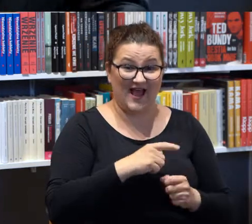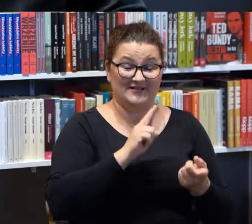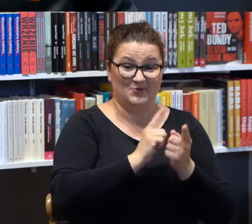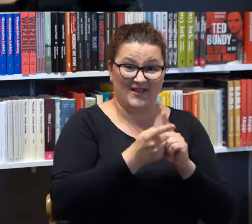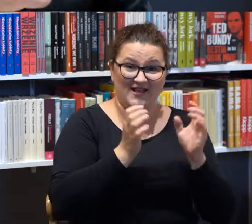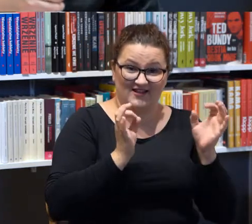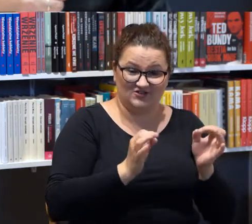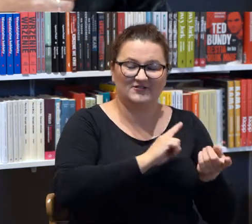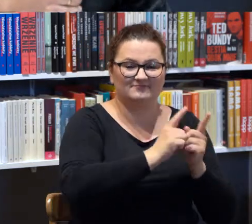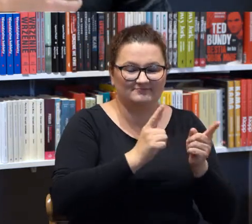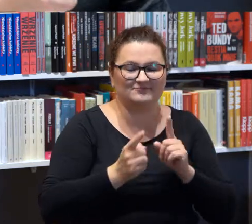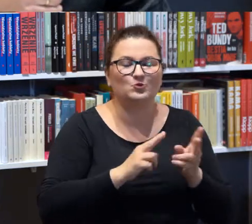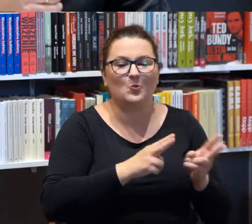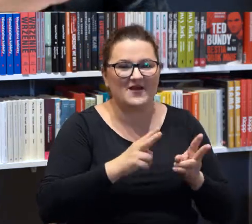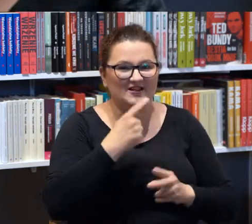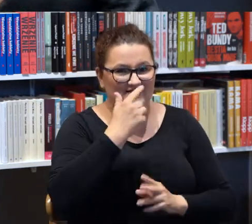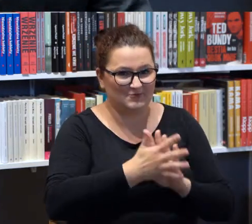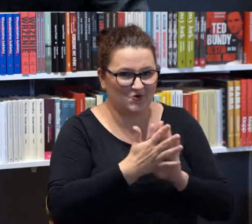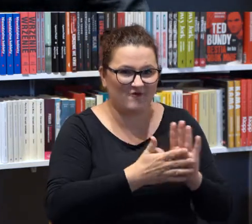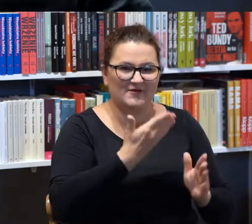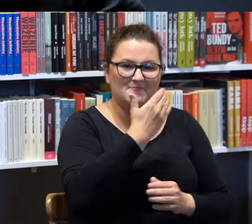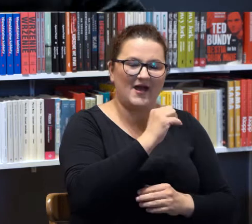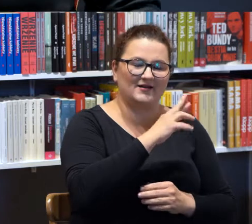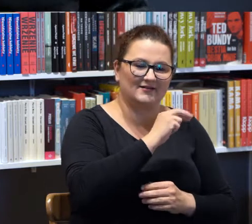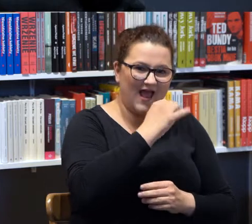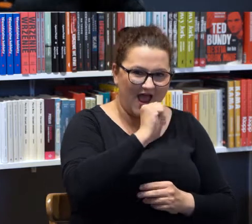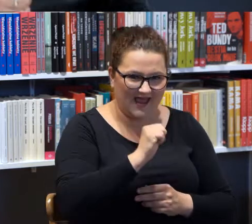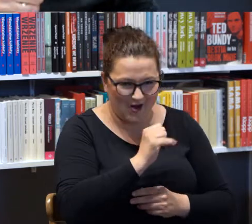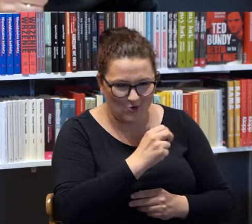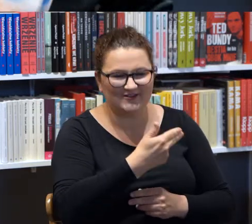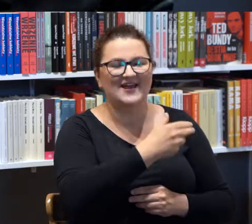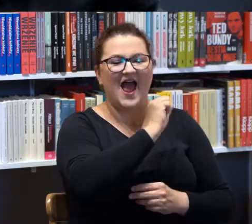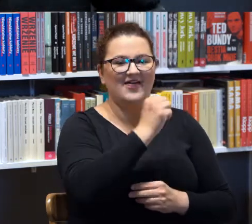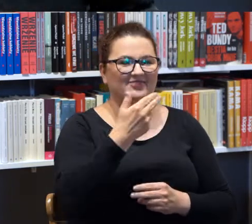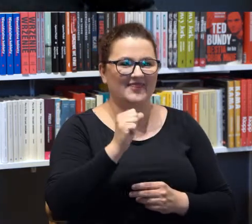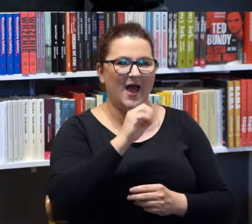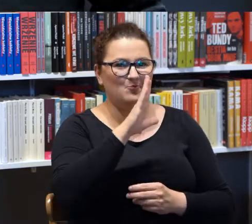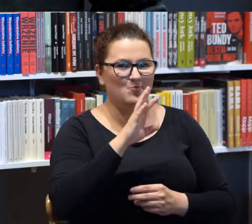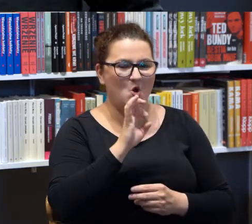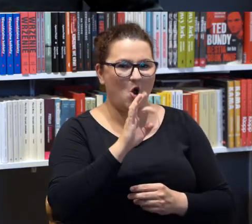tłumaczyć dziś pani Anna Borycka i Marta Jaroń. Bardzo też proszę o powitanie tłumaczek.